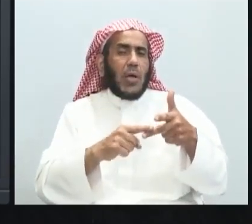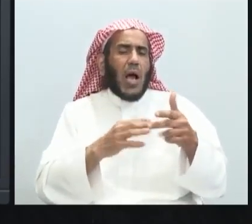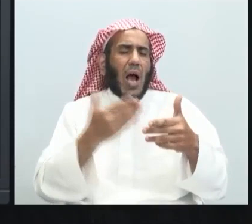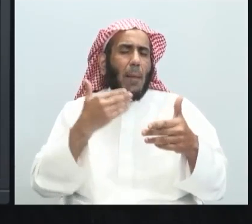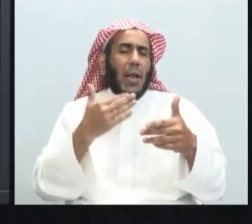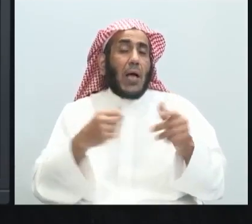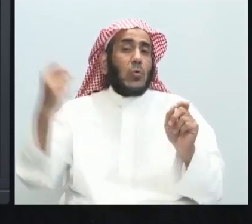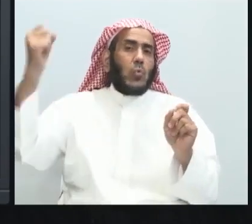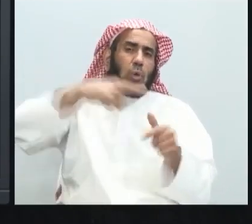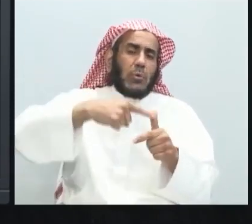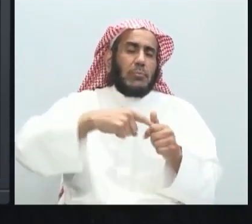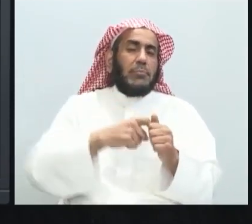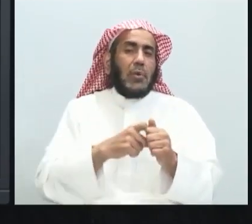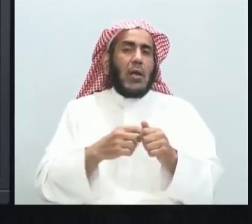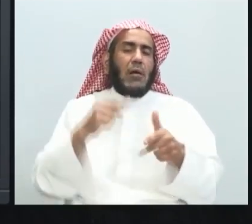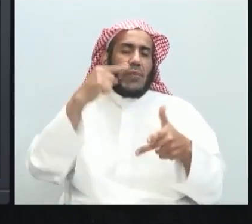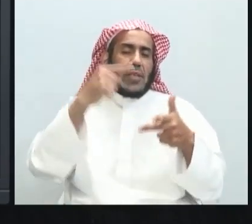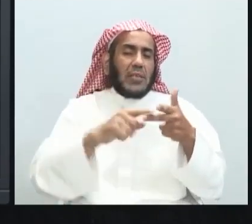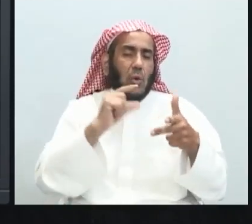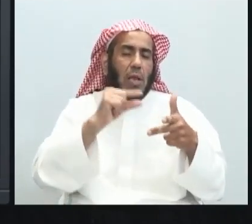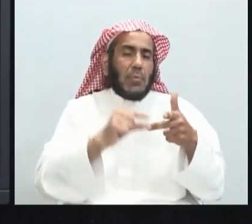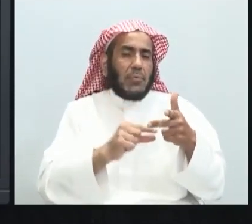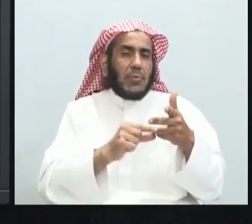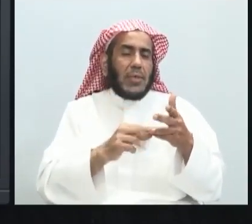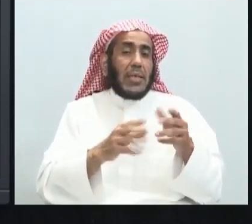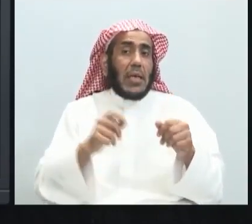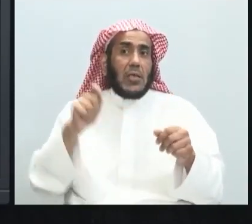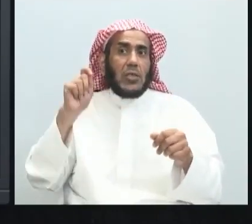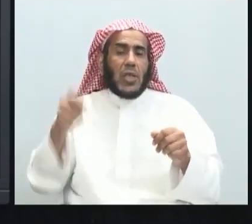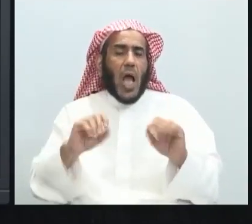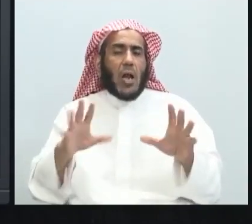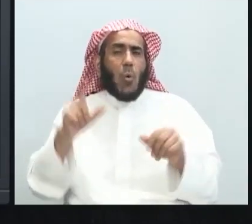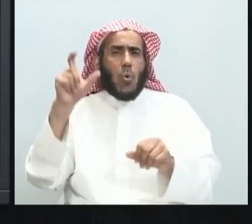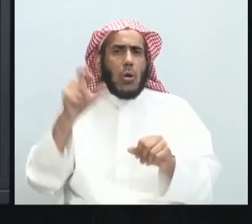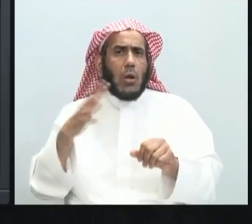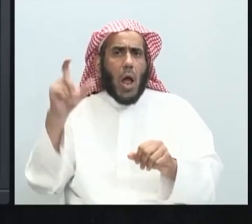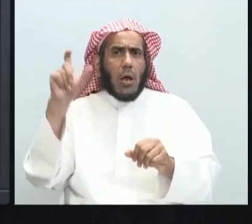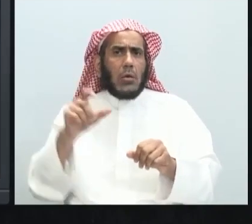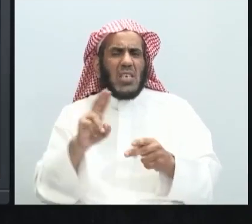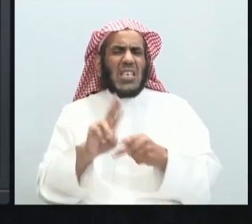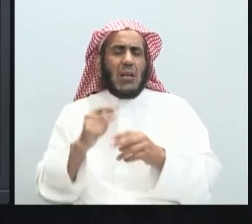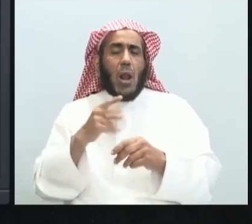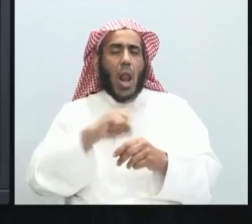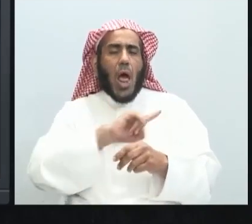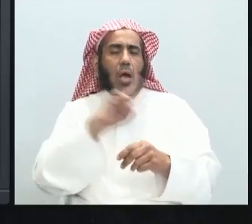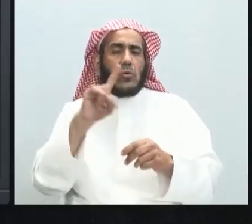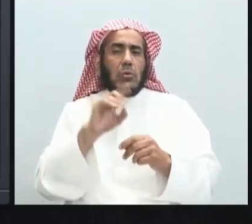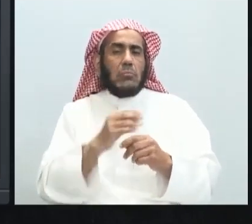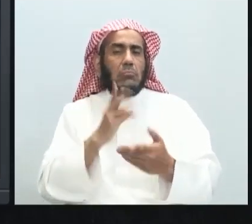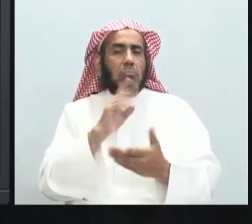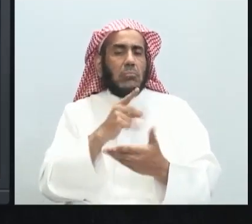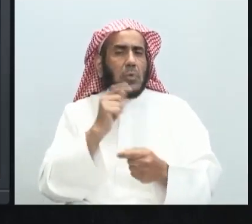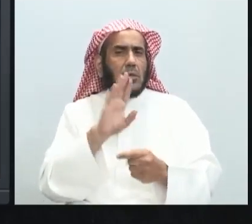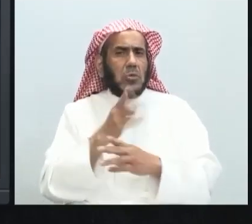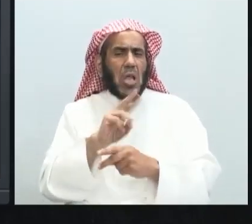قبل ان يصيبه الشهاب فتصل الكلمه الى الساحر او الكاهن مع هذا لا يجوز ابدا تصديق